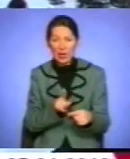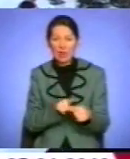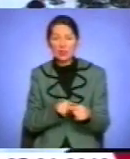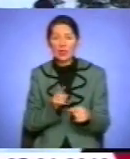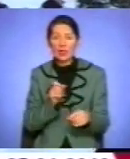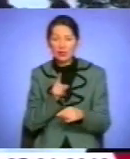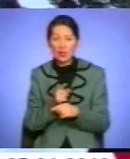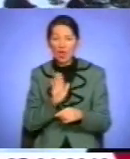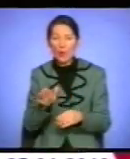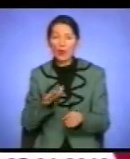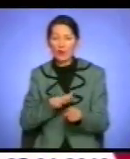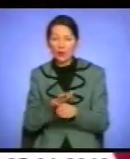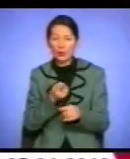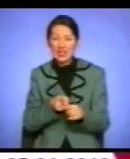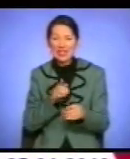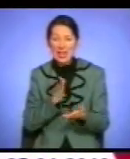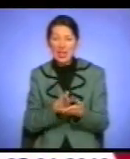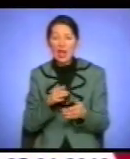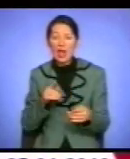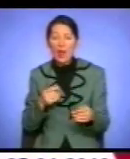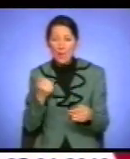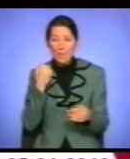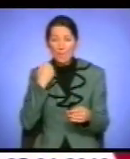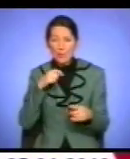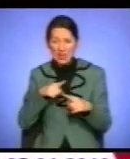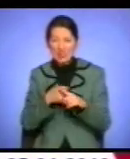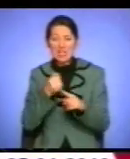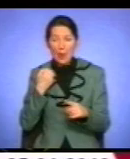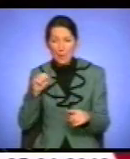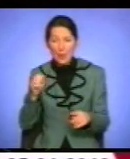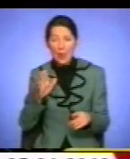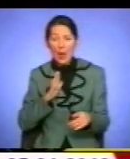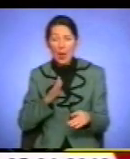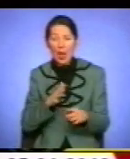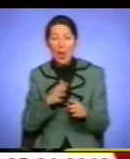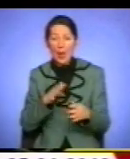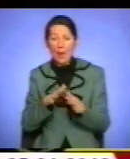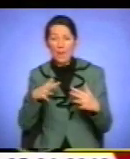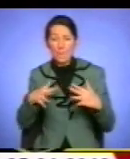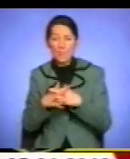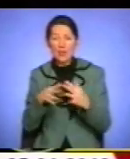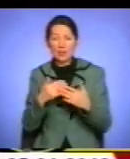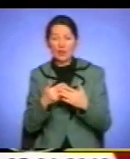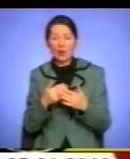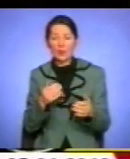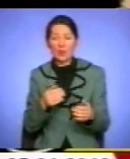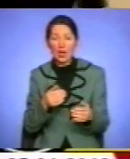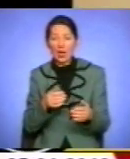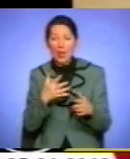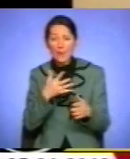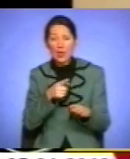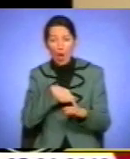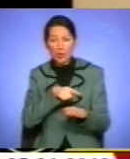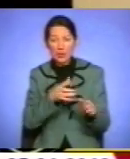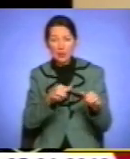та військово-тактична перемога. Бій тривав 5 годин і забрав життя, за різними підрахунками, від 200 до 300 солдат. Ще